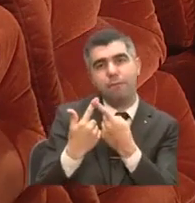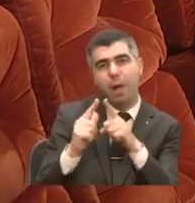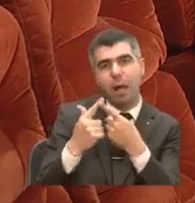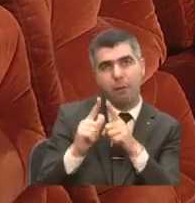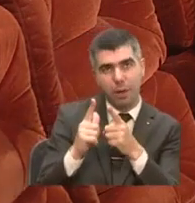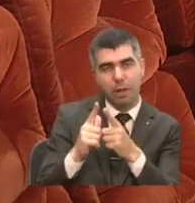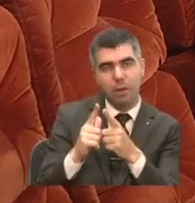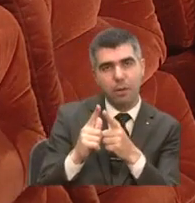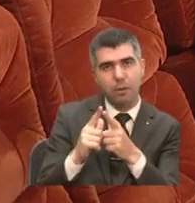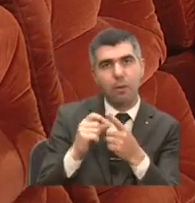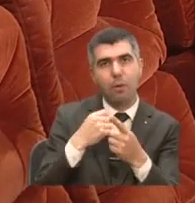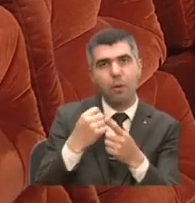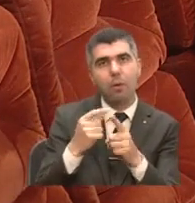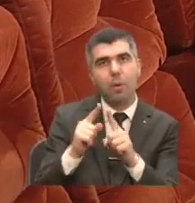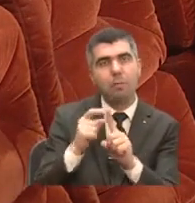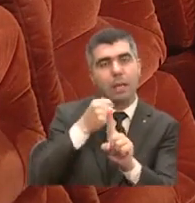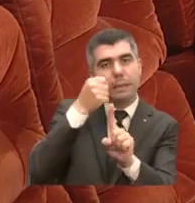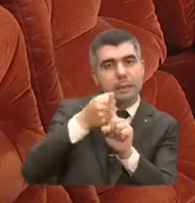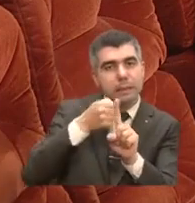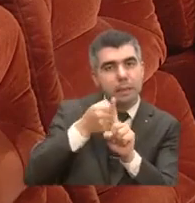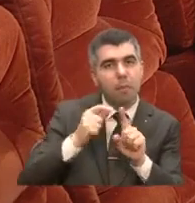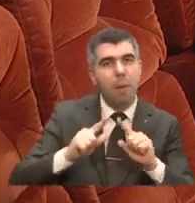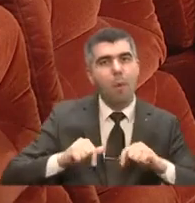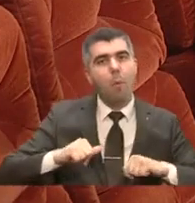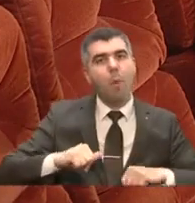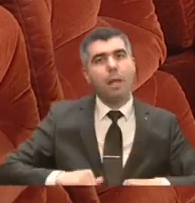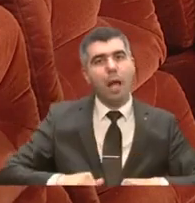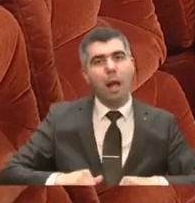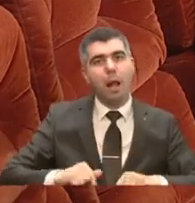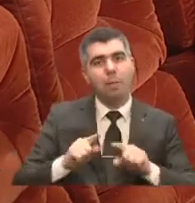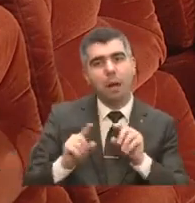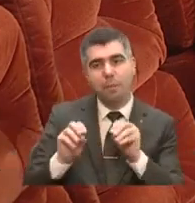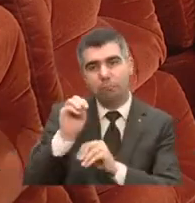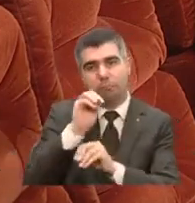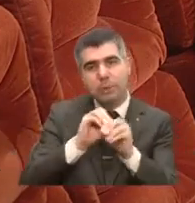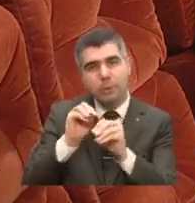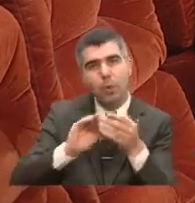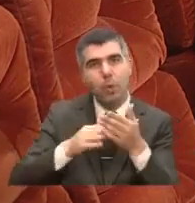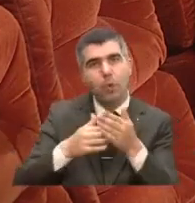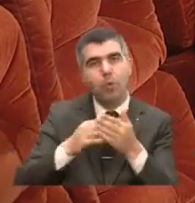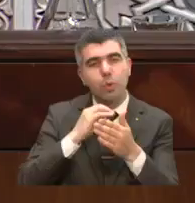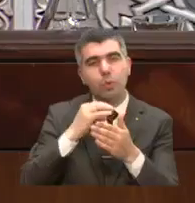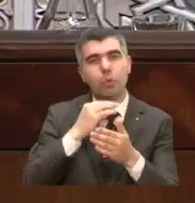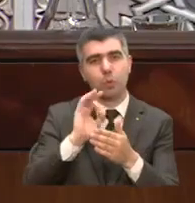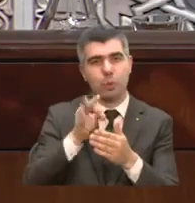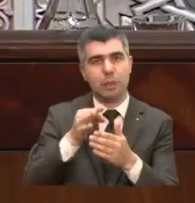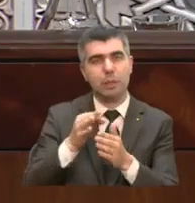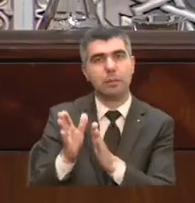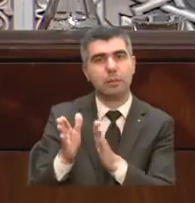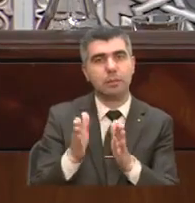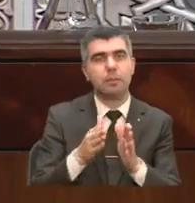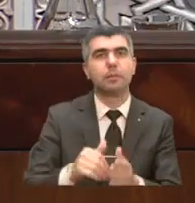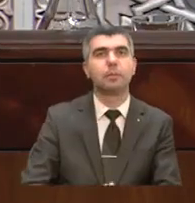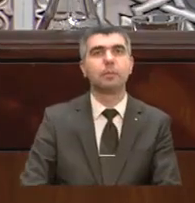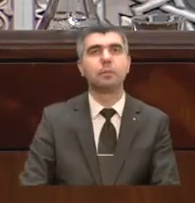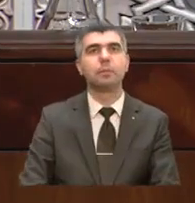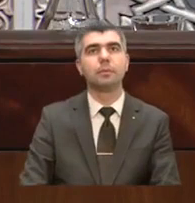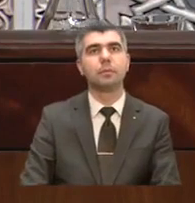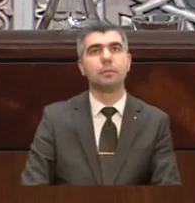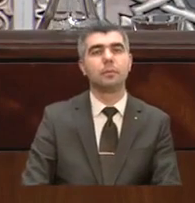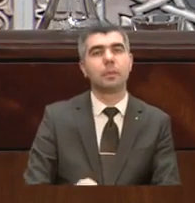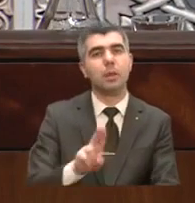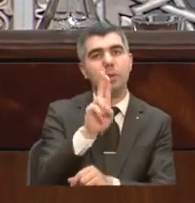بعدم اشتغال مصالح الوزارة في بعض الاتفاقيات كما يجب. شكرا سيد الرئيس. شكرا سيد الوزير. تعقيب سيد